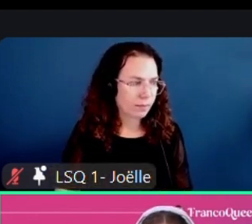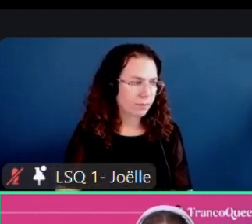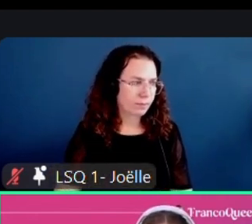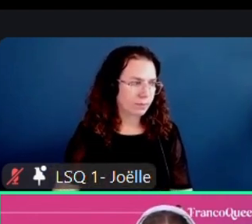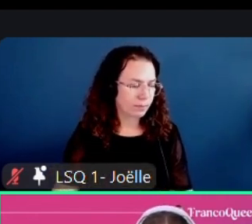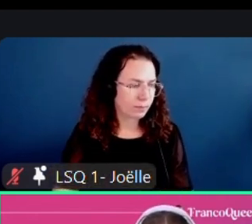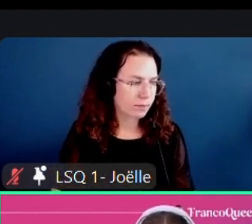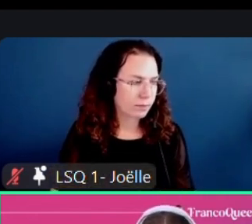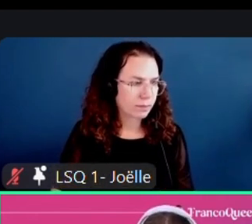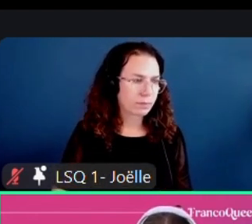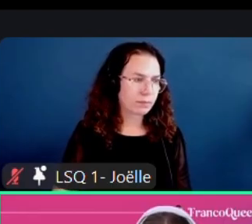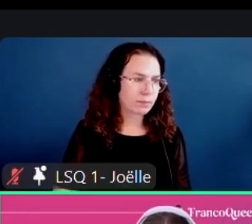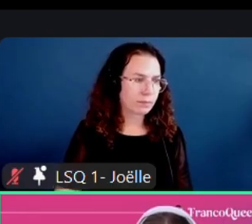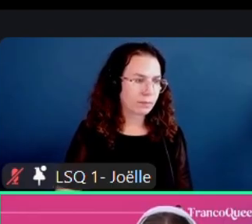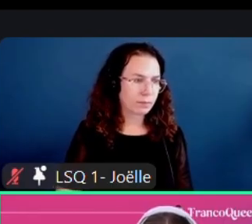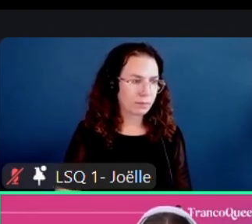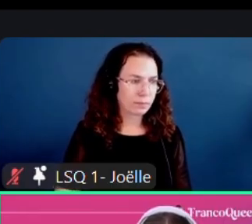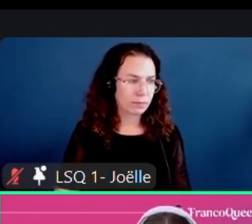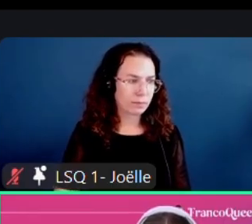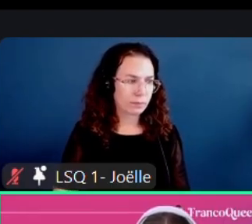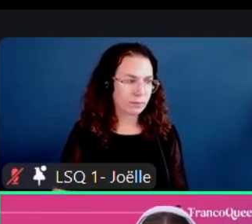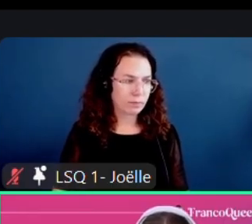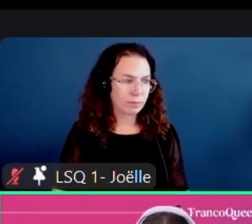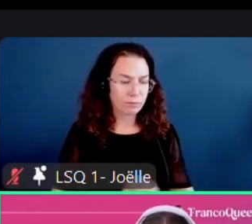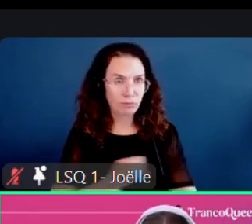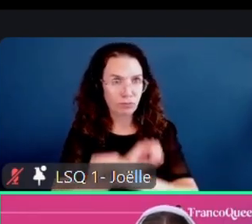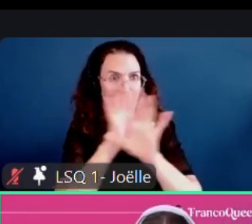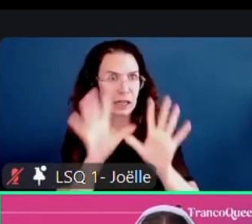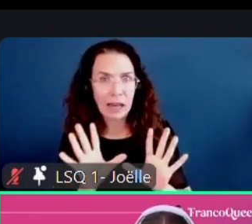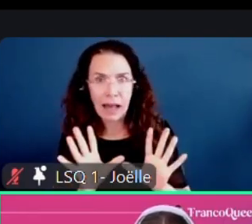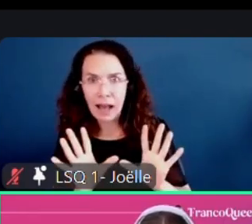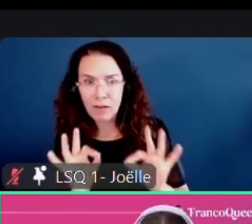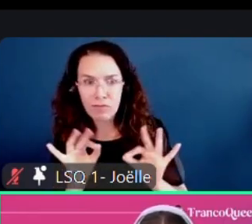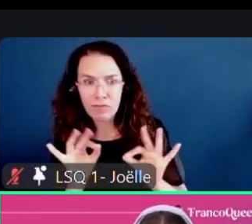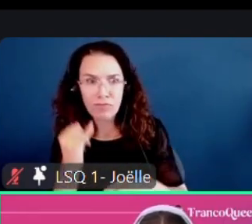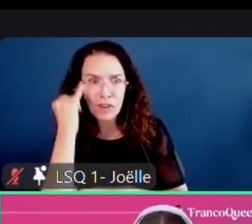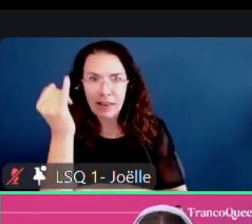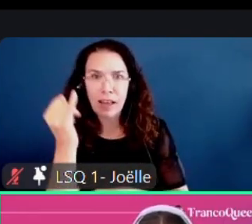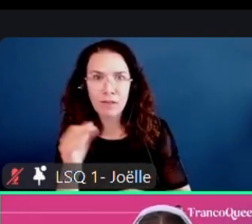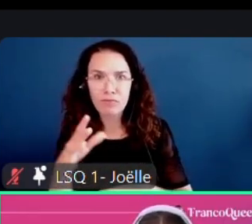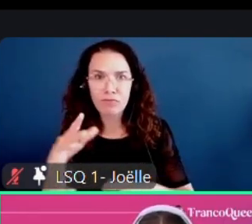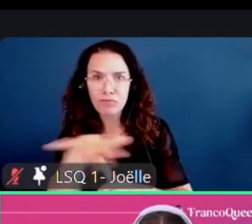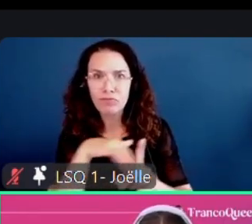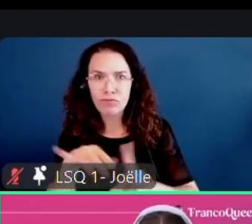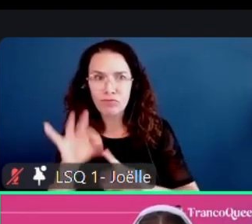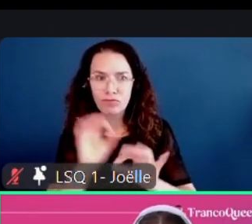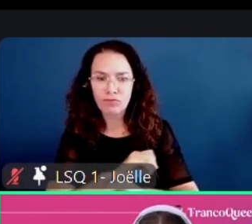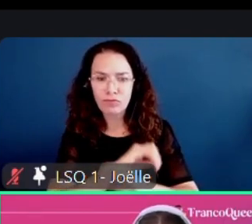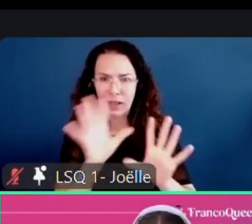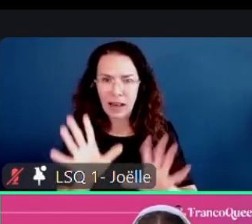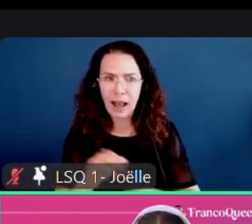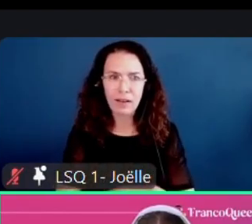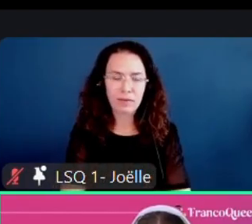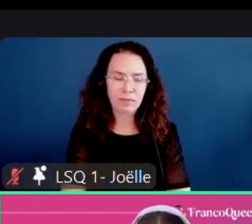personne? Alors, est-ce que c'est bon, c'est clair? Est-ce que le scénario est clair?